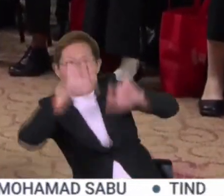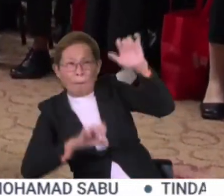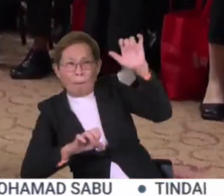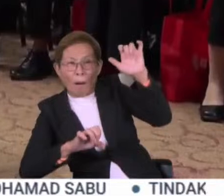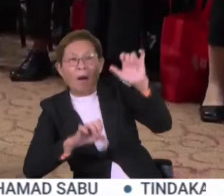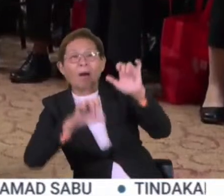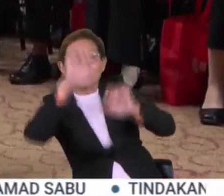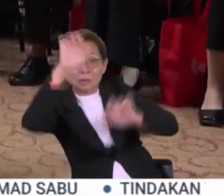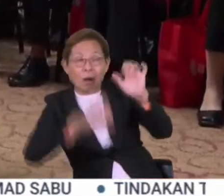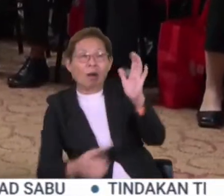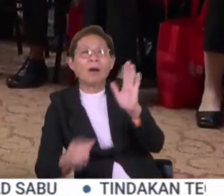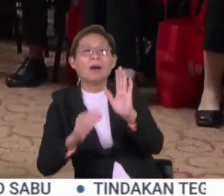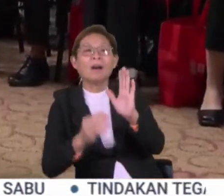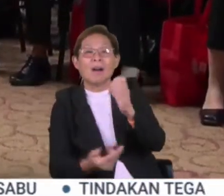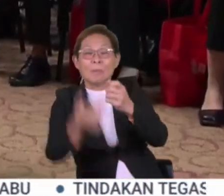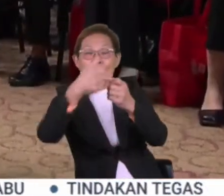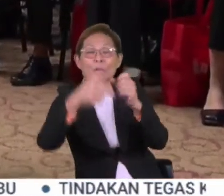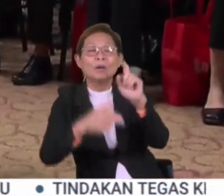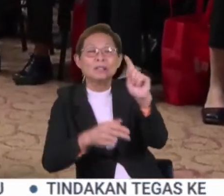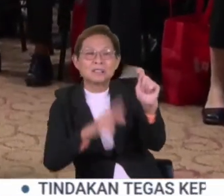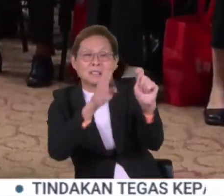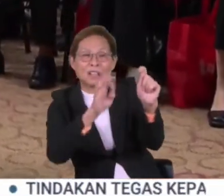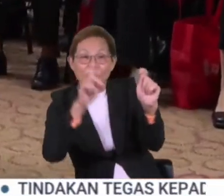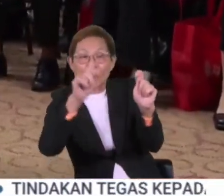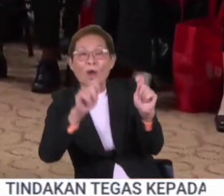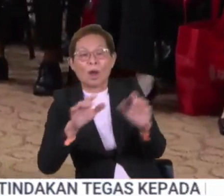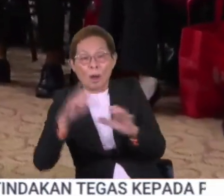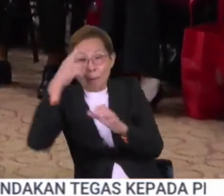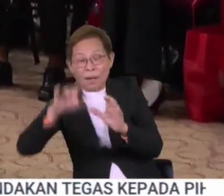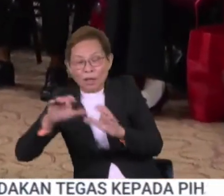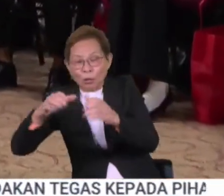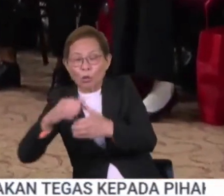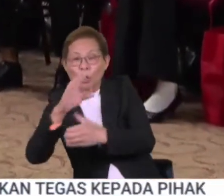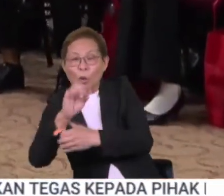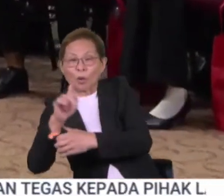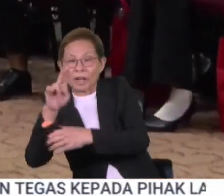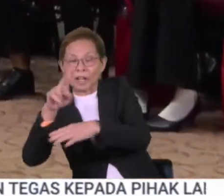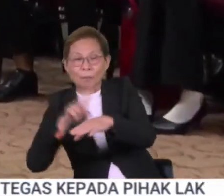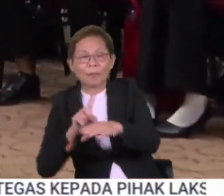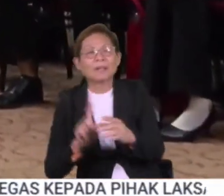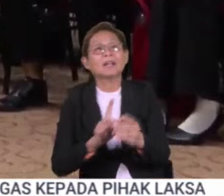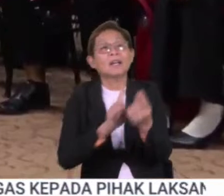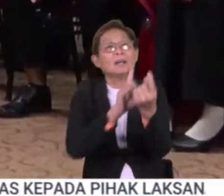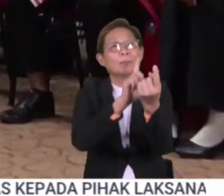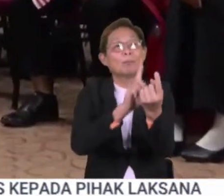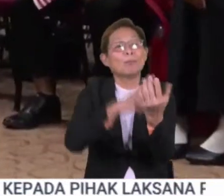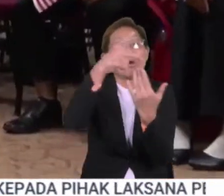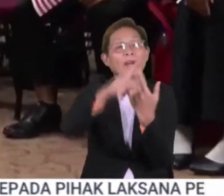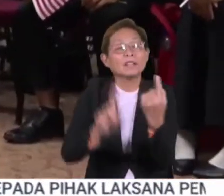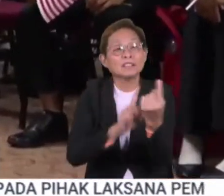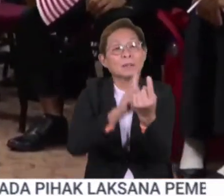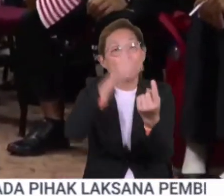syarat menyertai TVET bagi golongan itu pada program temu Anwar di UTM Skudai.